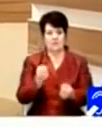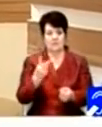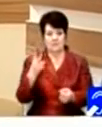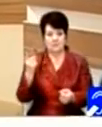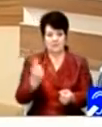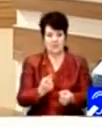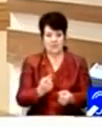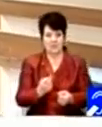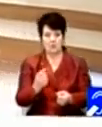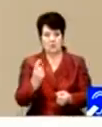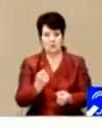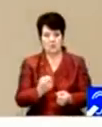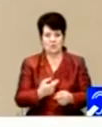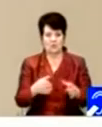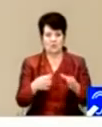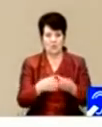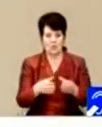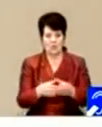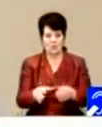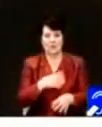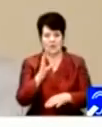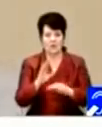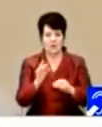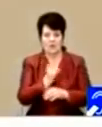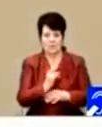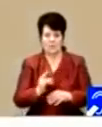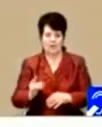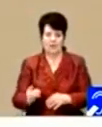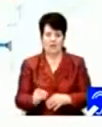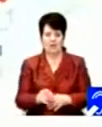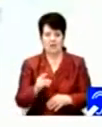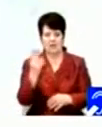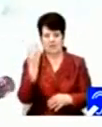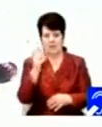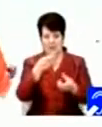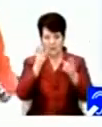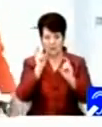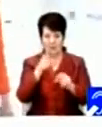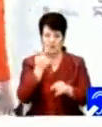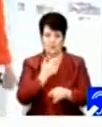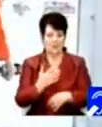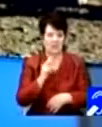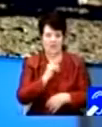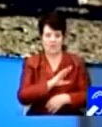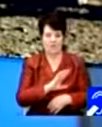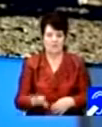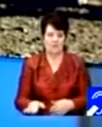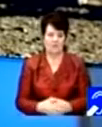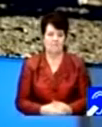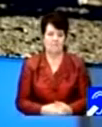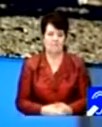din veniturile companiei care ar fi amenajat parcările. Chirtoacă susține că este nevinovat.